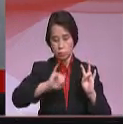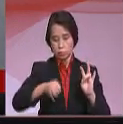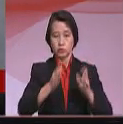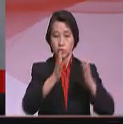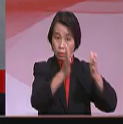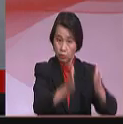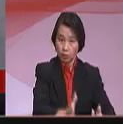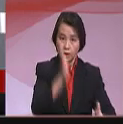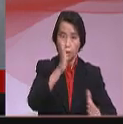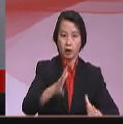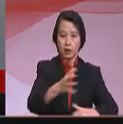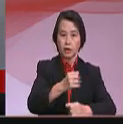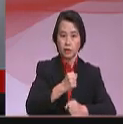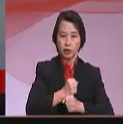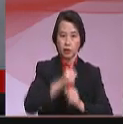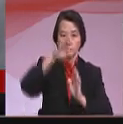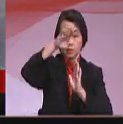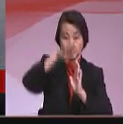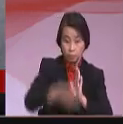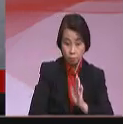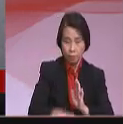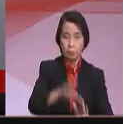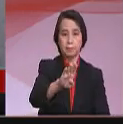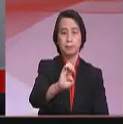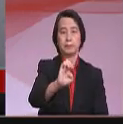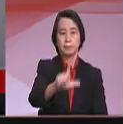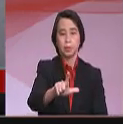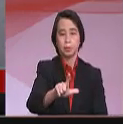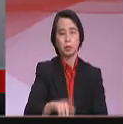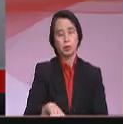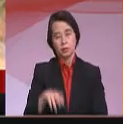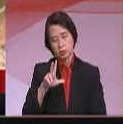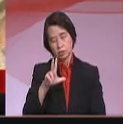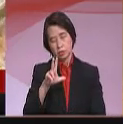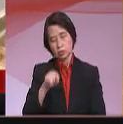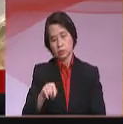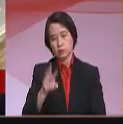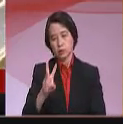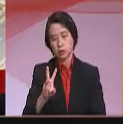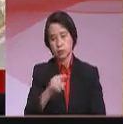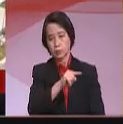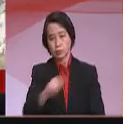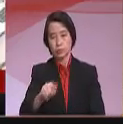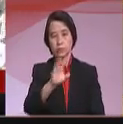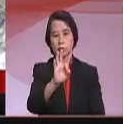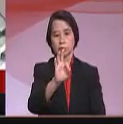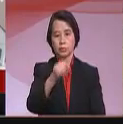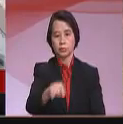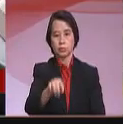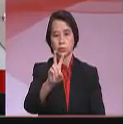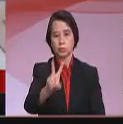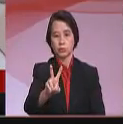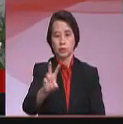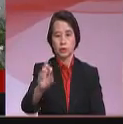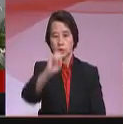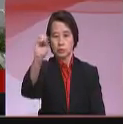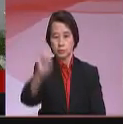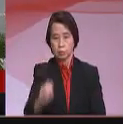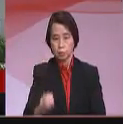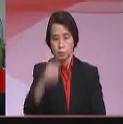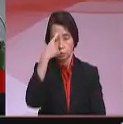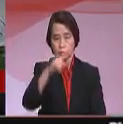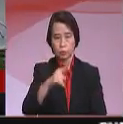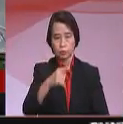domestik akan mendapat penurunan bil elektrik antara 3.6 hingga 9.2%